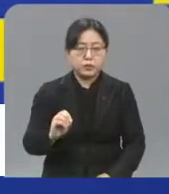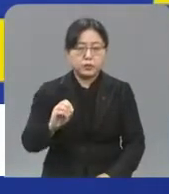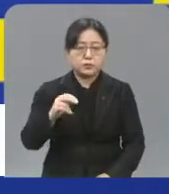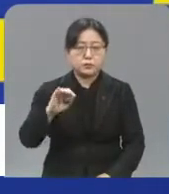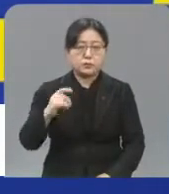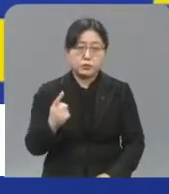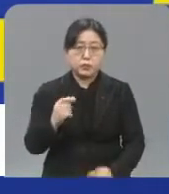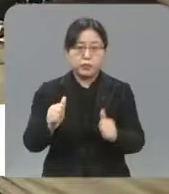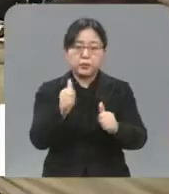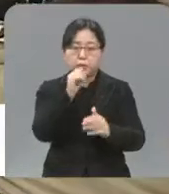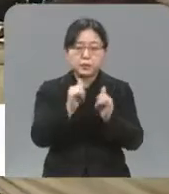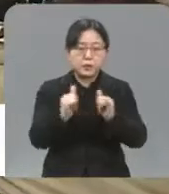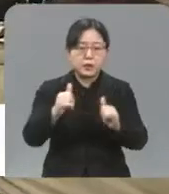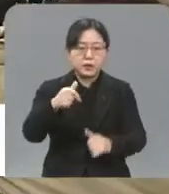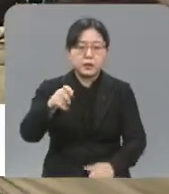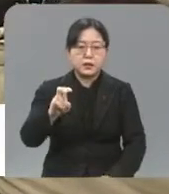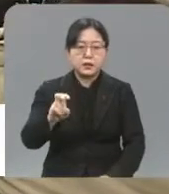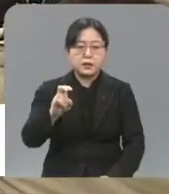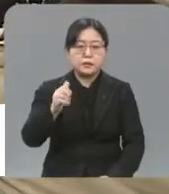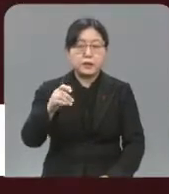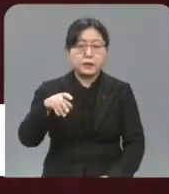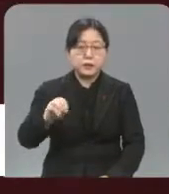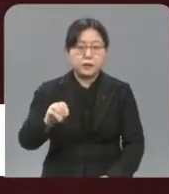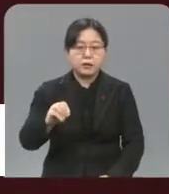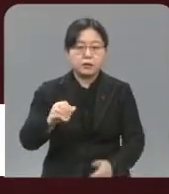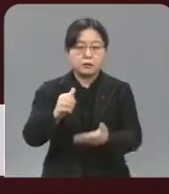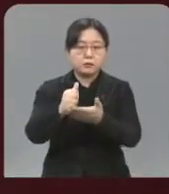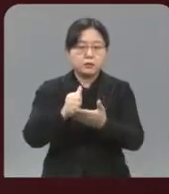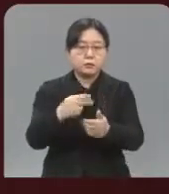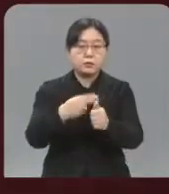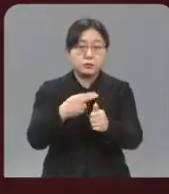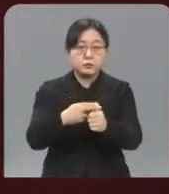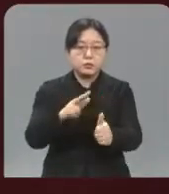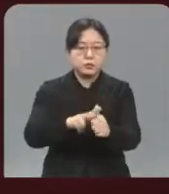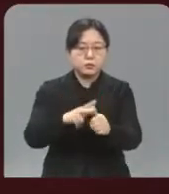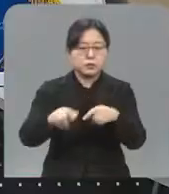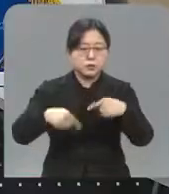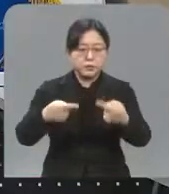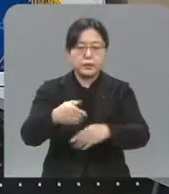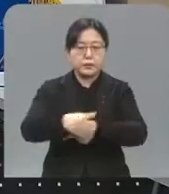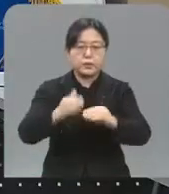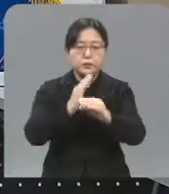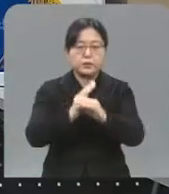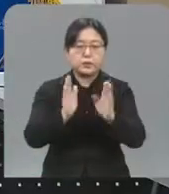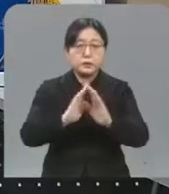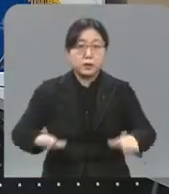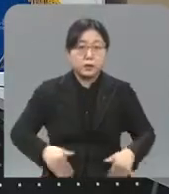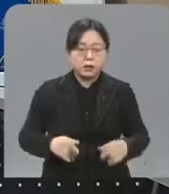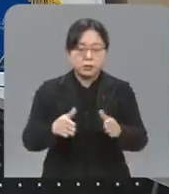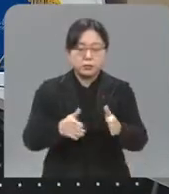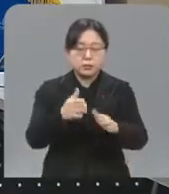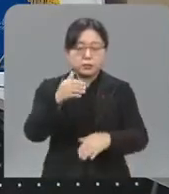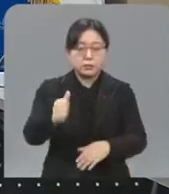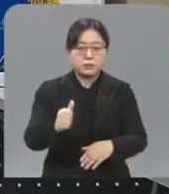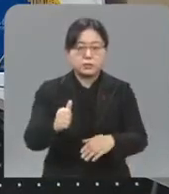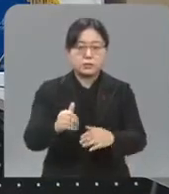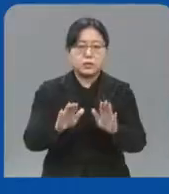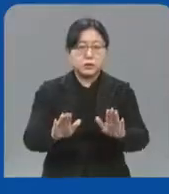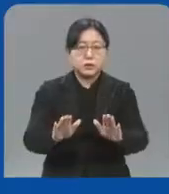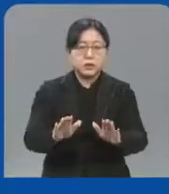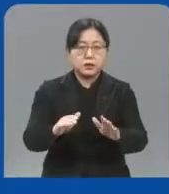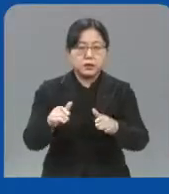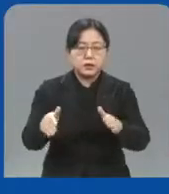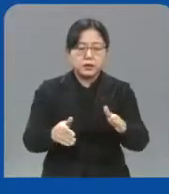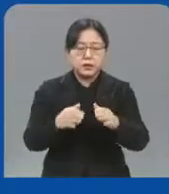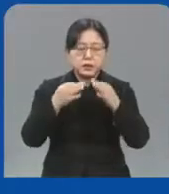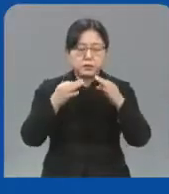변호사, 김혜경 남부대 초빙 교수도 선거 전에 뛰어들었습니다. 전라남도 지사 선거는 현재로선